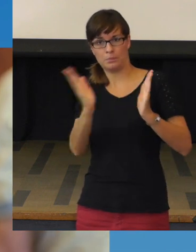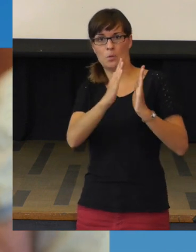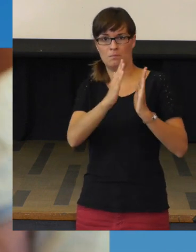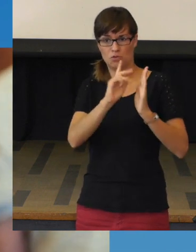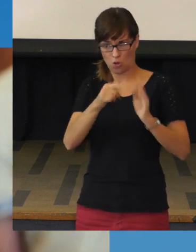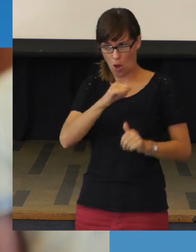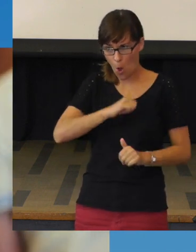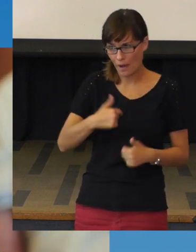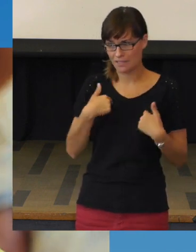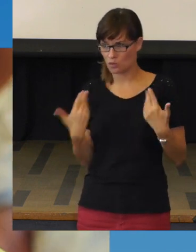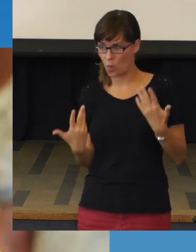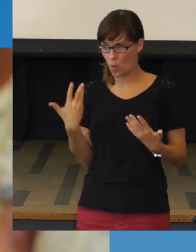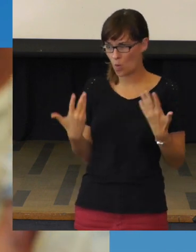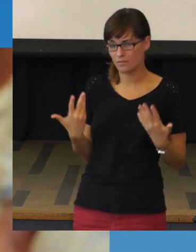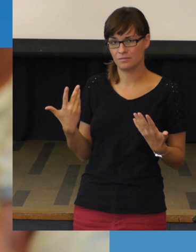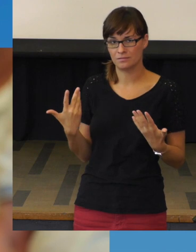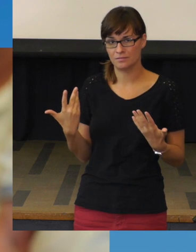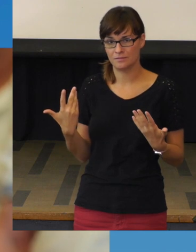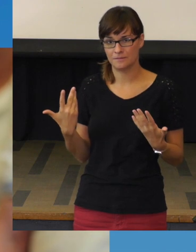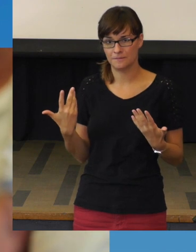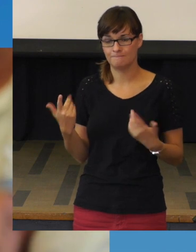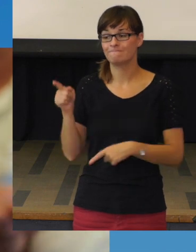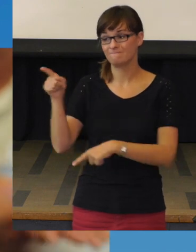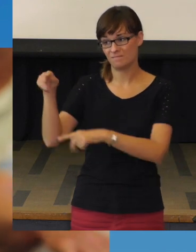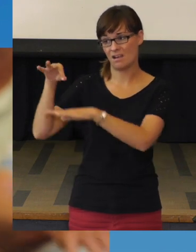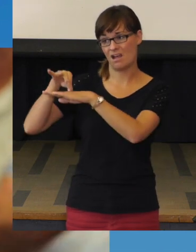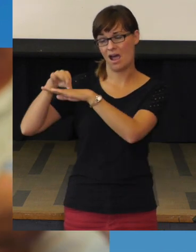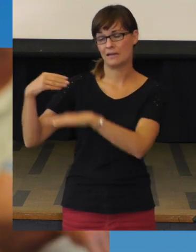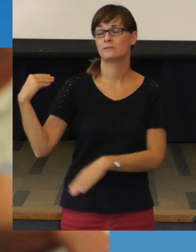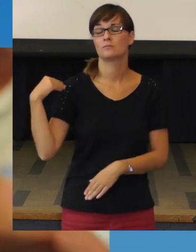eine Operation durchführen? Und da wurde mir gesagt, ja,